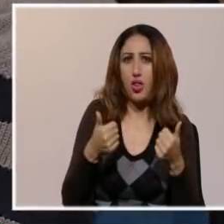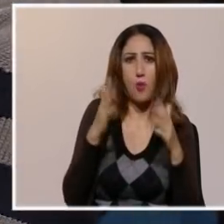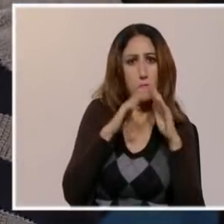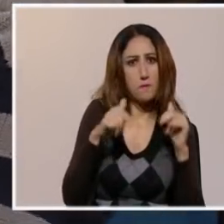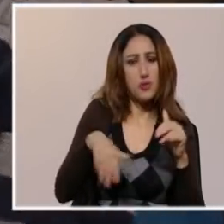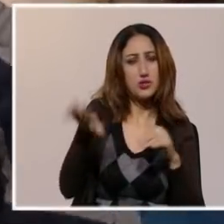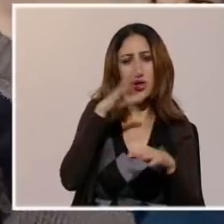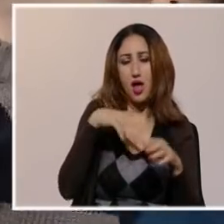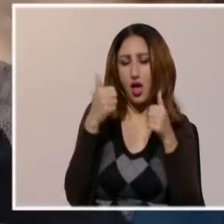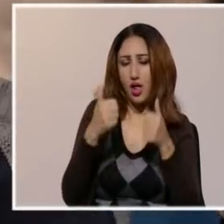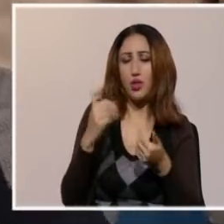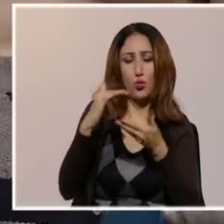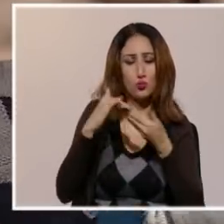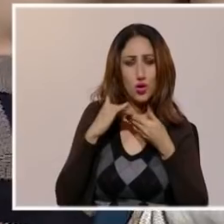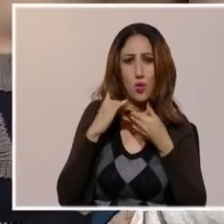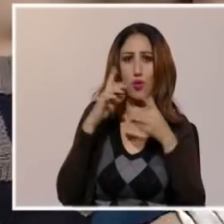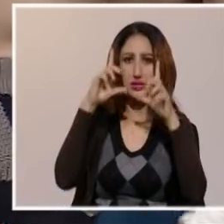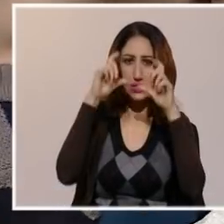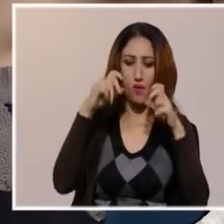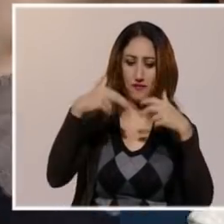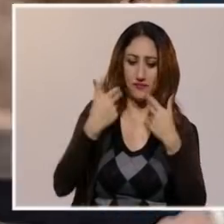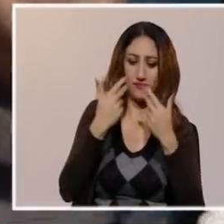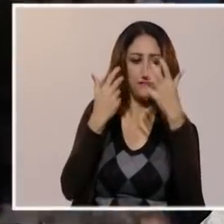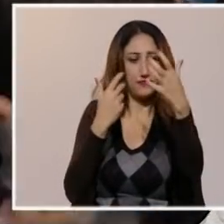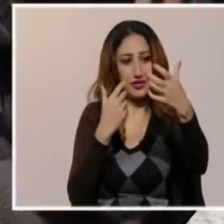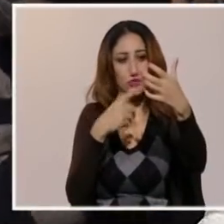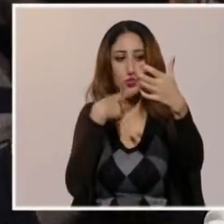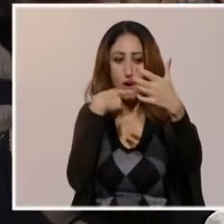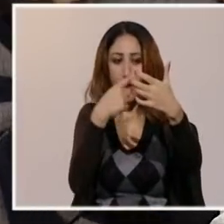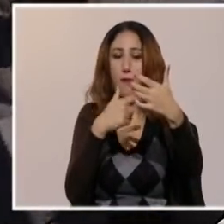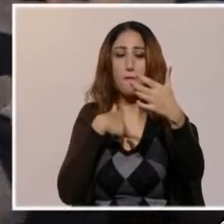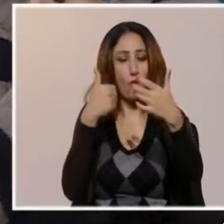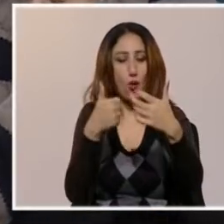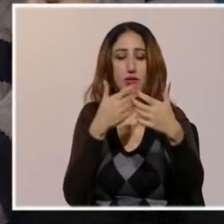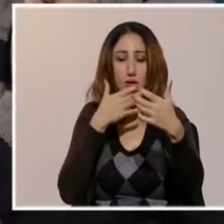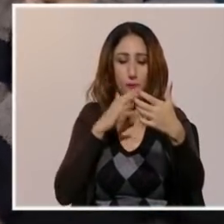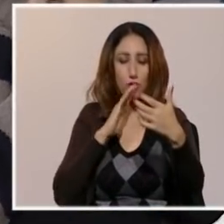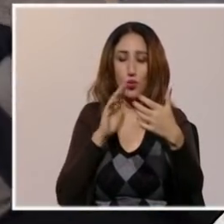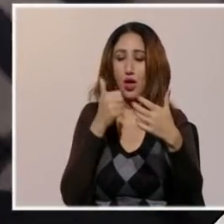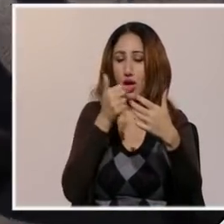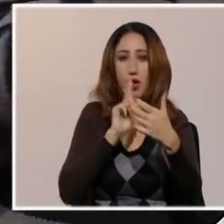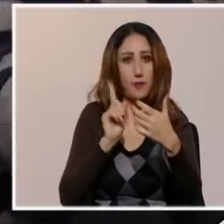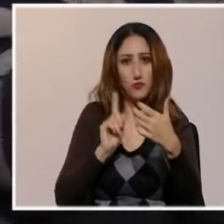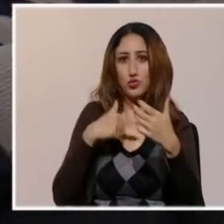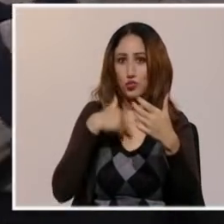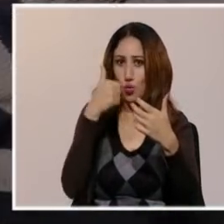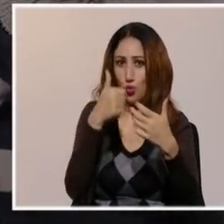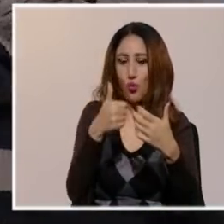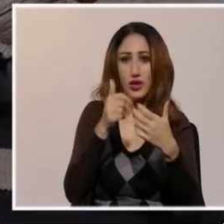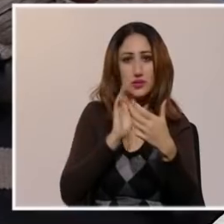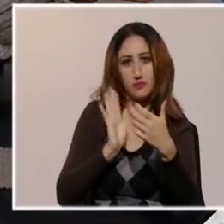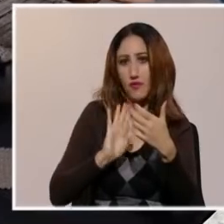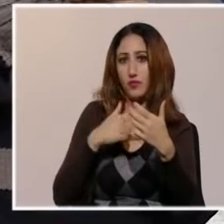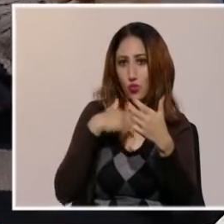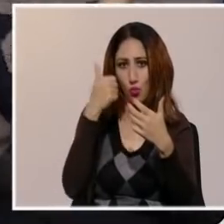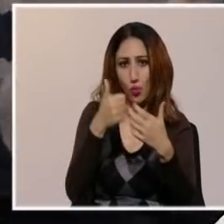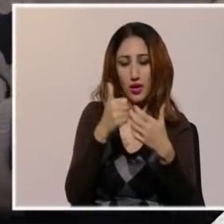يوم بيصور الفيديو مش انا ماما مشوف فيش حاجه حلوه. انا 100 100 فيش حاجه بتزعل